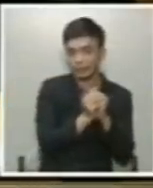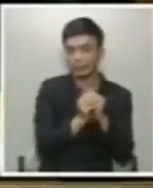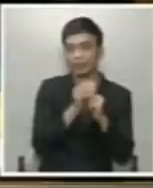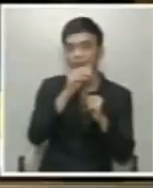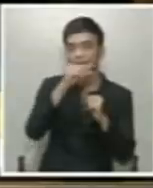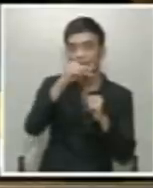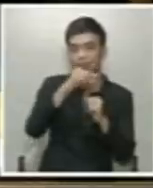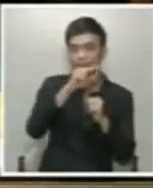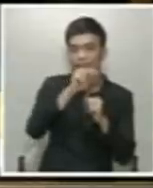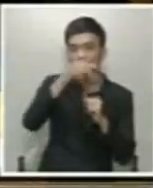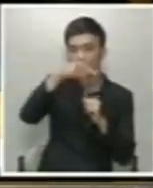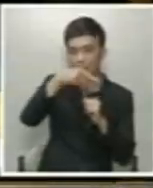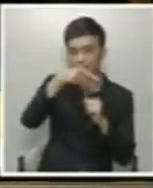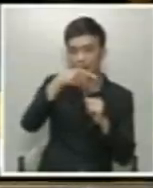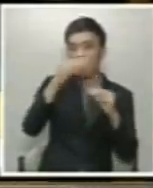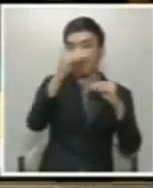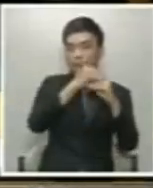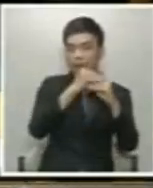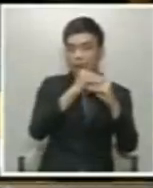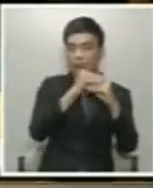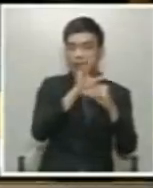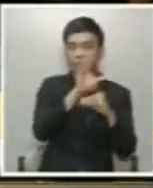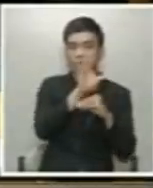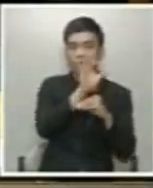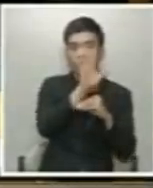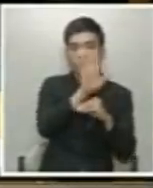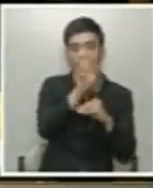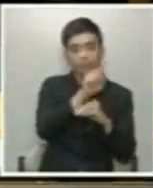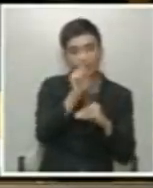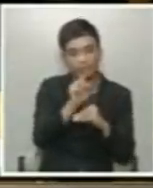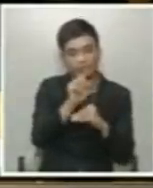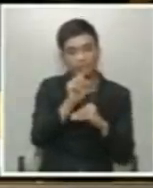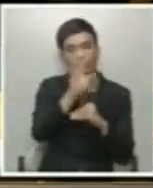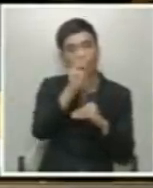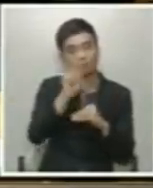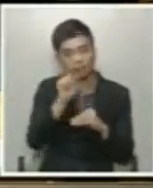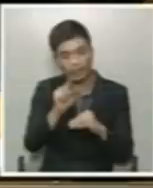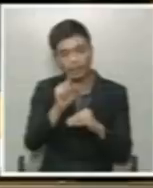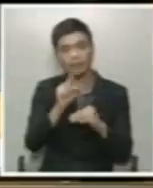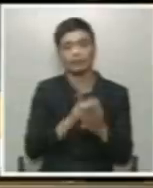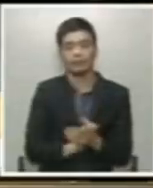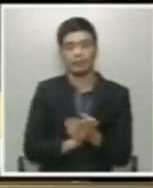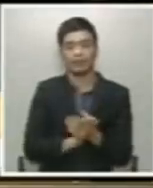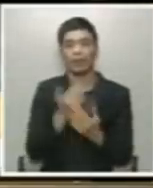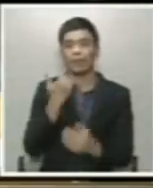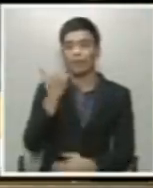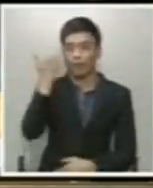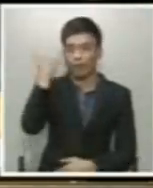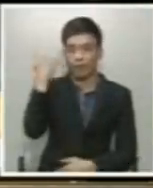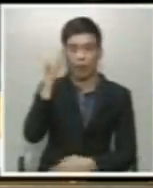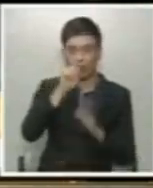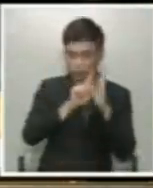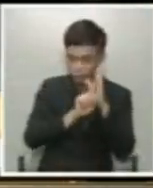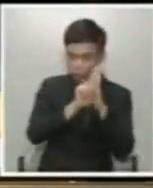ก็ยังอยู่ร้อยละ5ร้อยละ6นะครับลงมาจากระดับสูงริ้วเดิมแต่ก็เป็นระดับที่สูงม